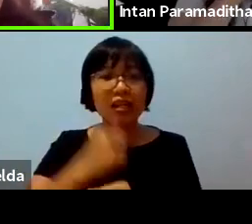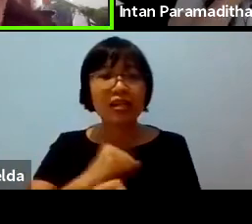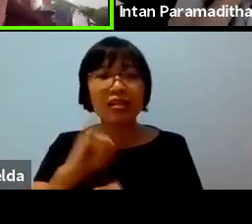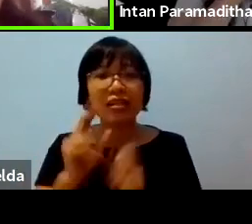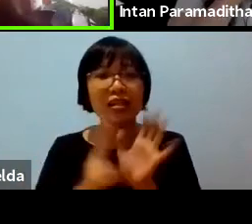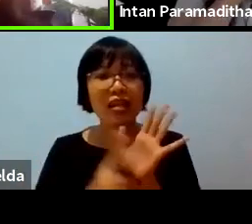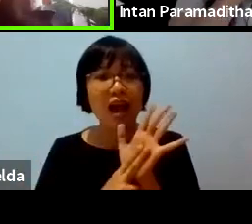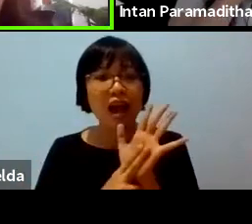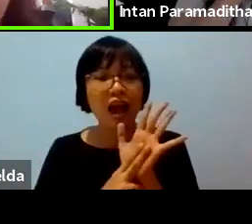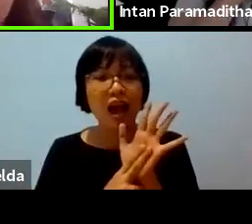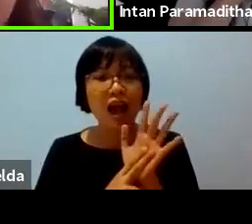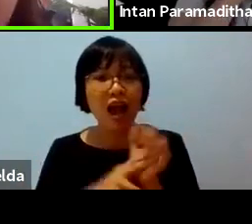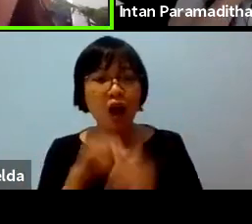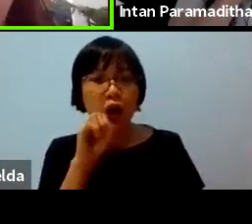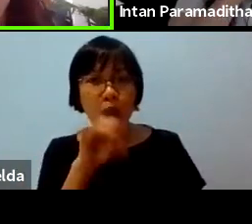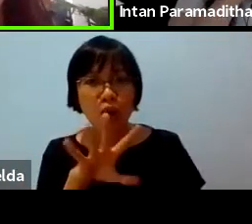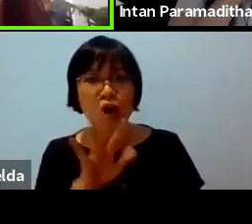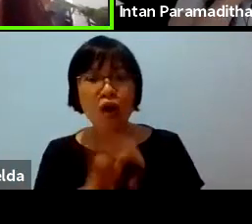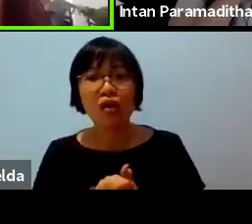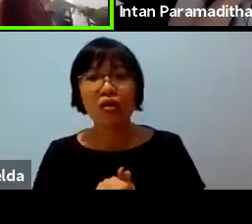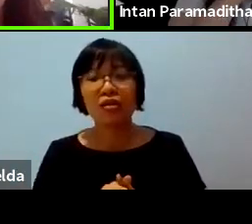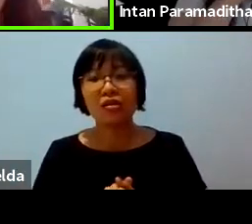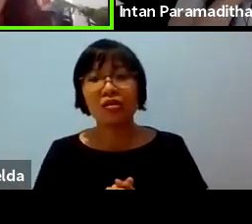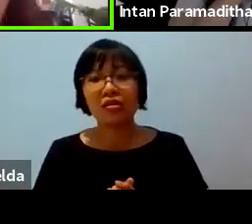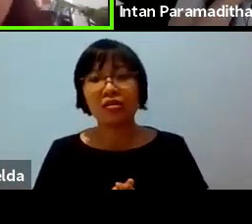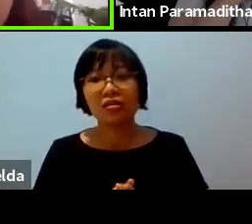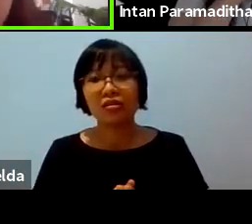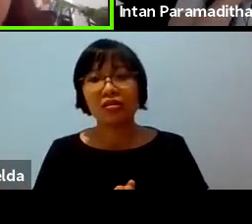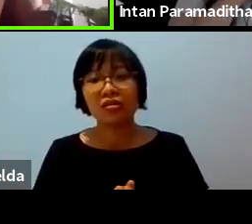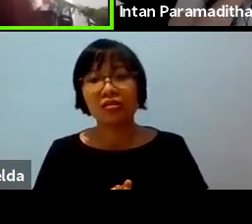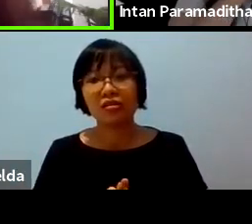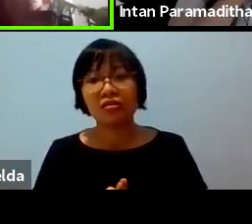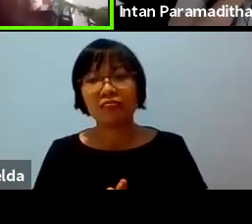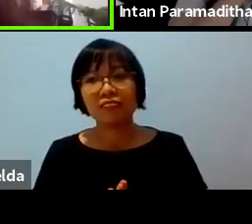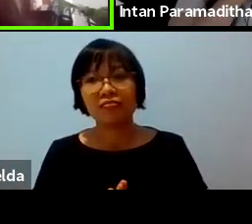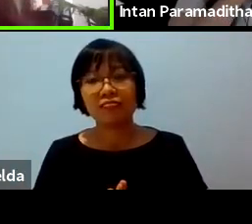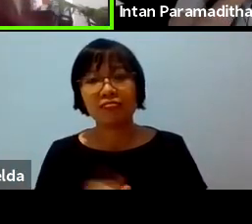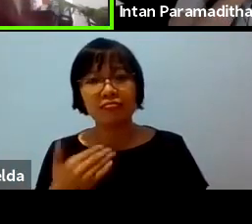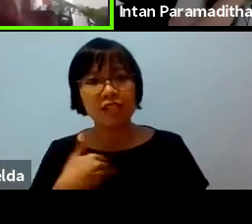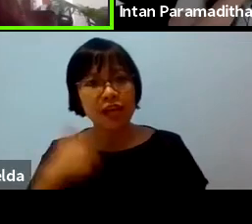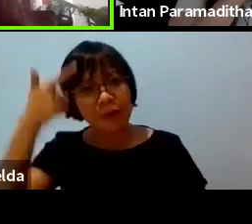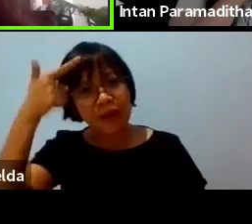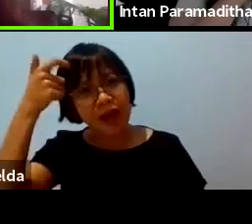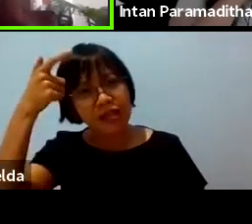untuk penanganan kasus gitu ya. Tapi kalau belajar dari apa